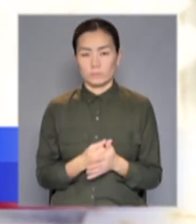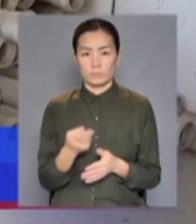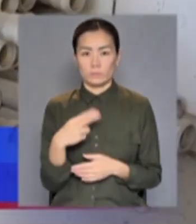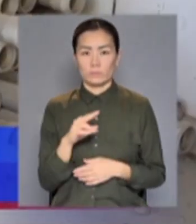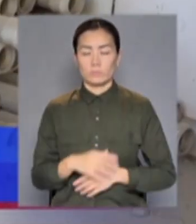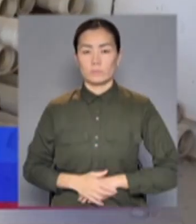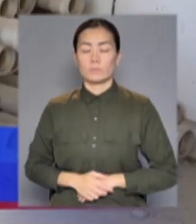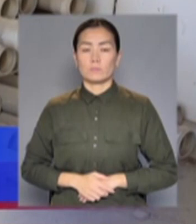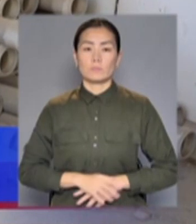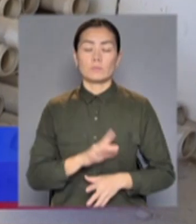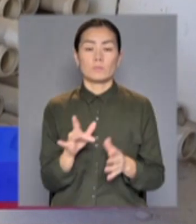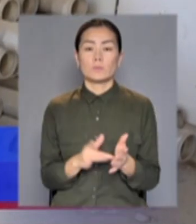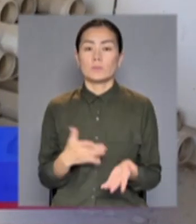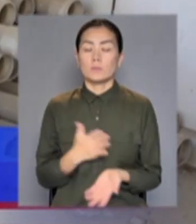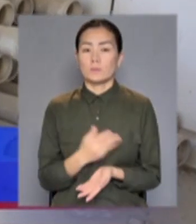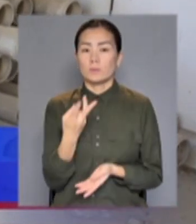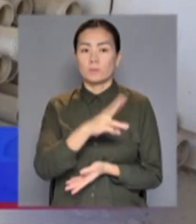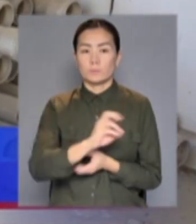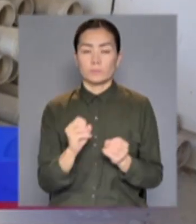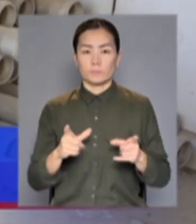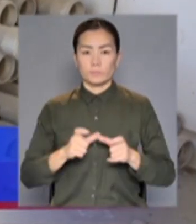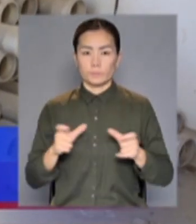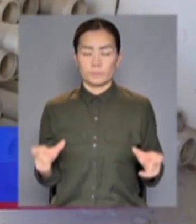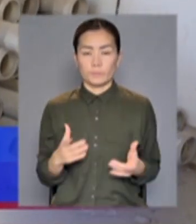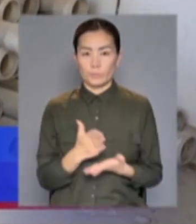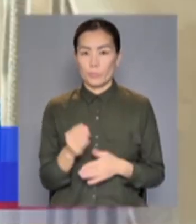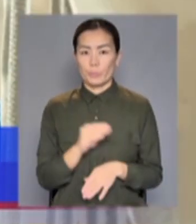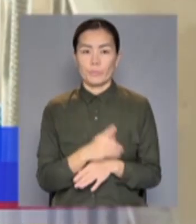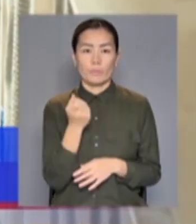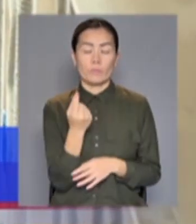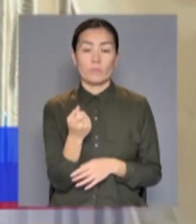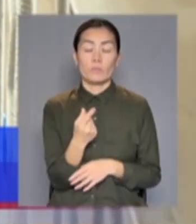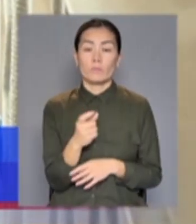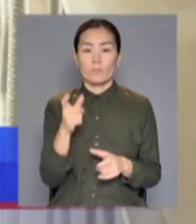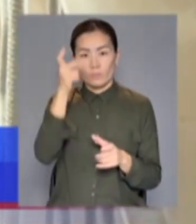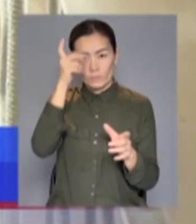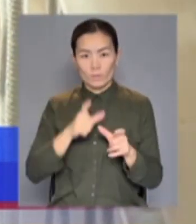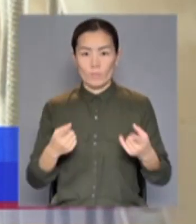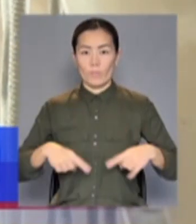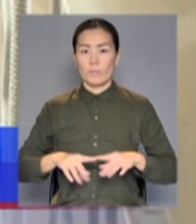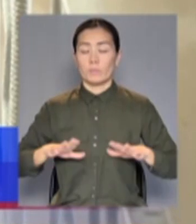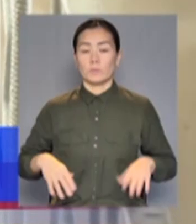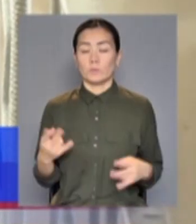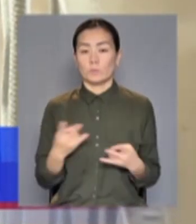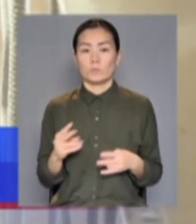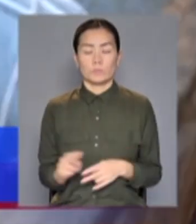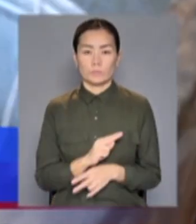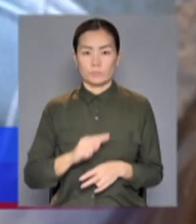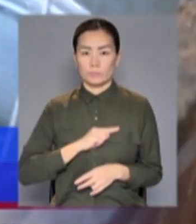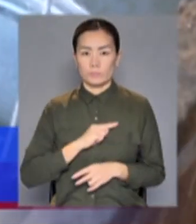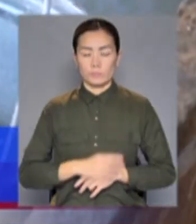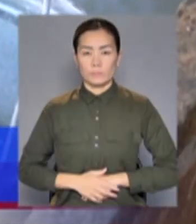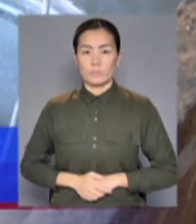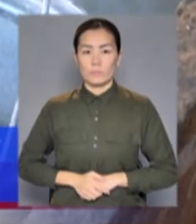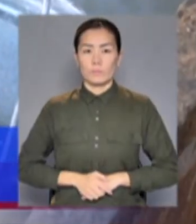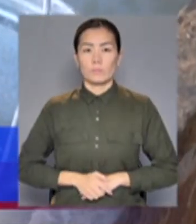декабря сейчас по городу Имеется три аварийные школы Кроме того ещё 11 образовательных учреждений нуждаются в капитальном